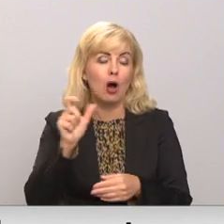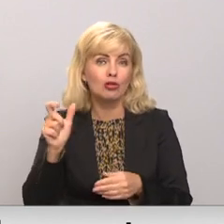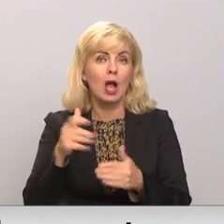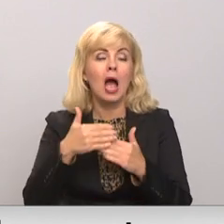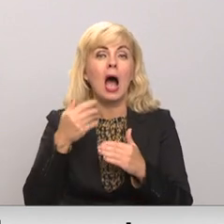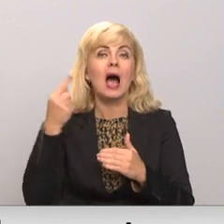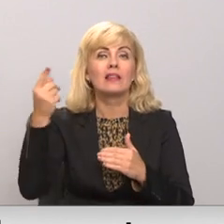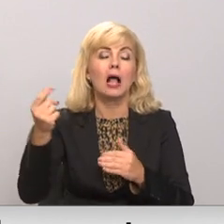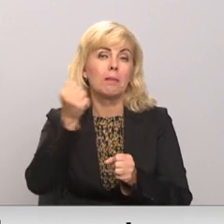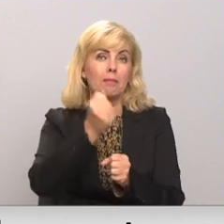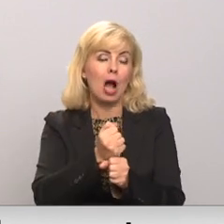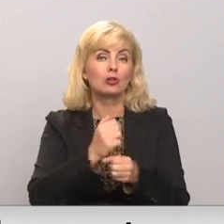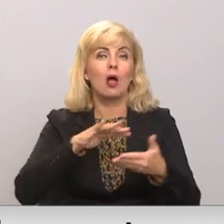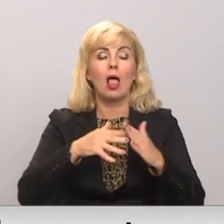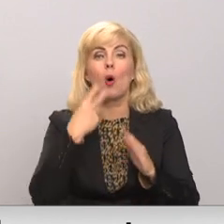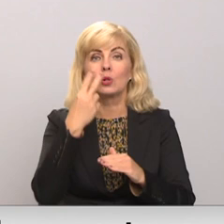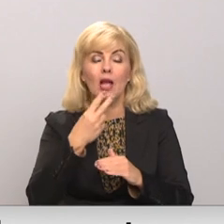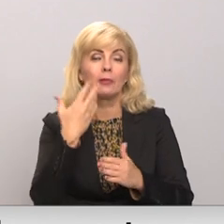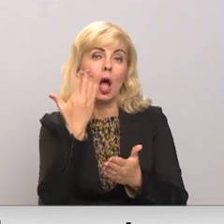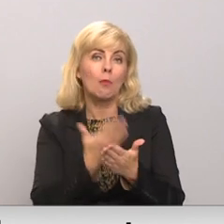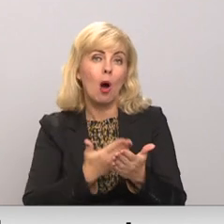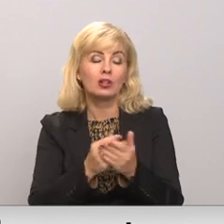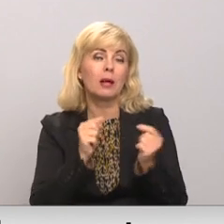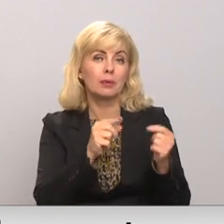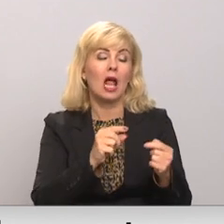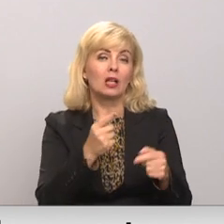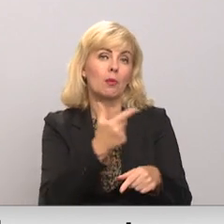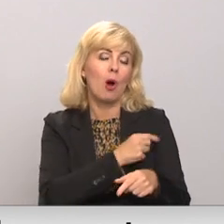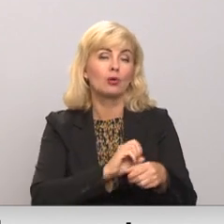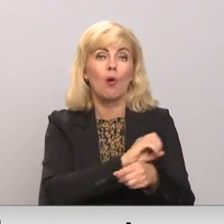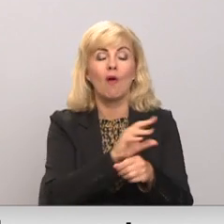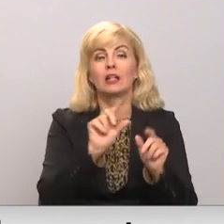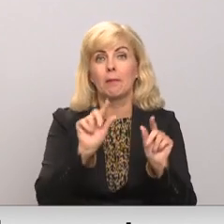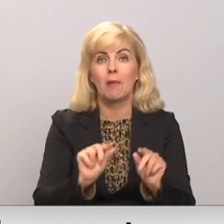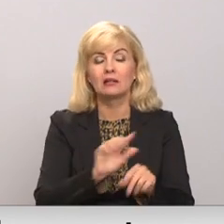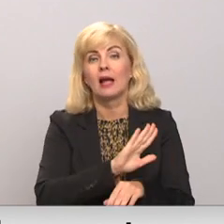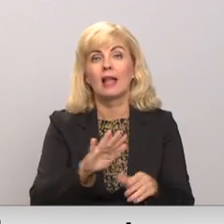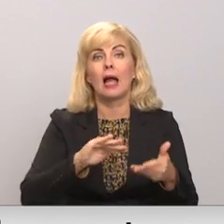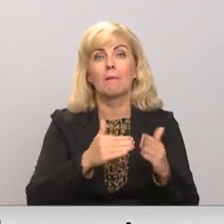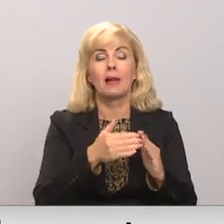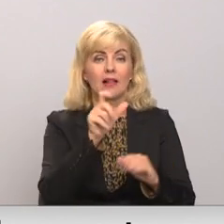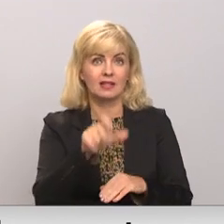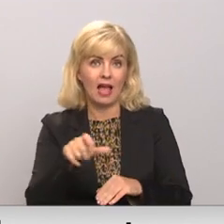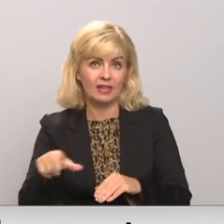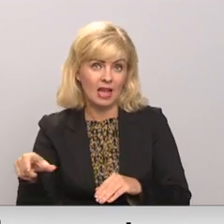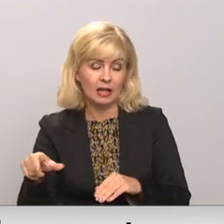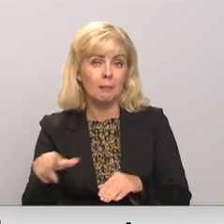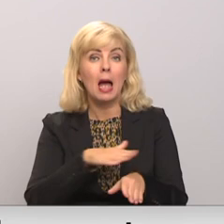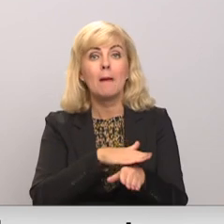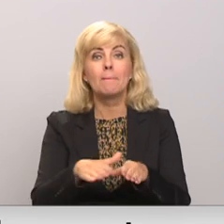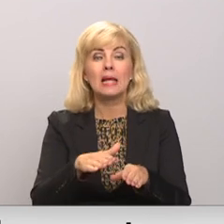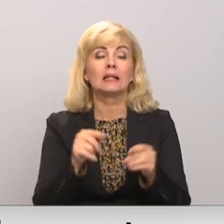attālāko pagastu lauksaimnieki, kuriem motivācija vakcinēties pret Covid esot krietni mazāka nekā pilsētniekiem. Pilnībā